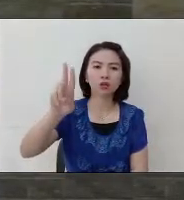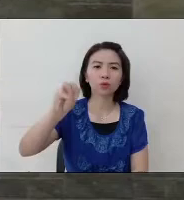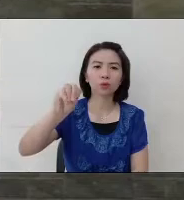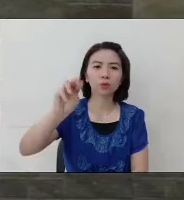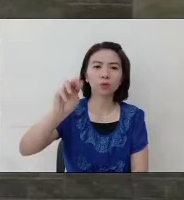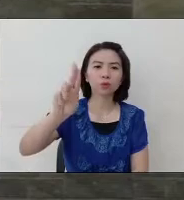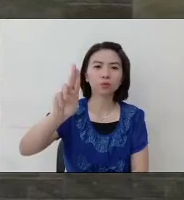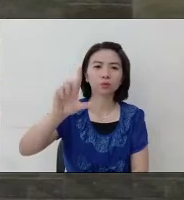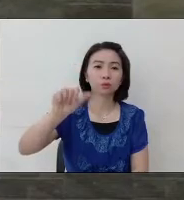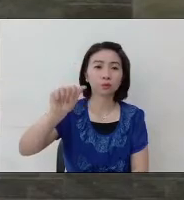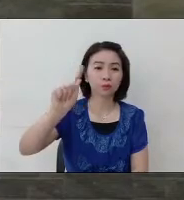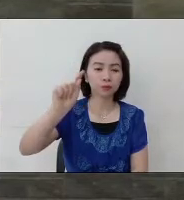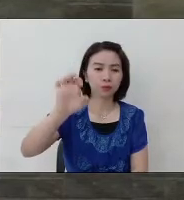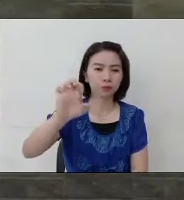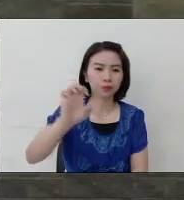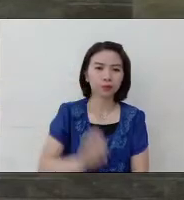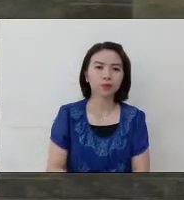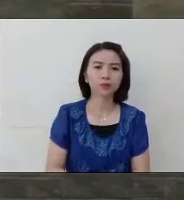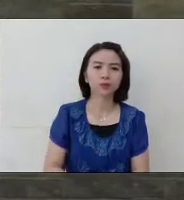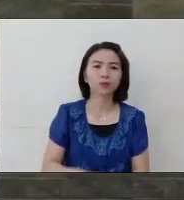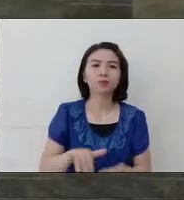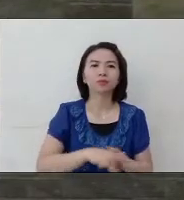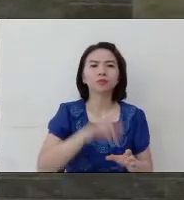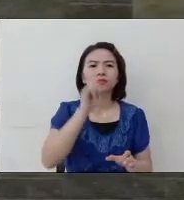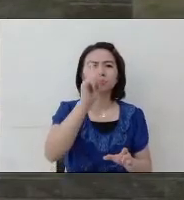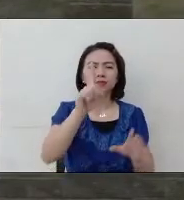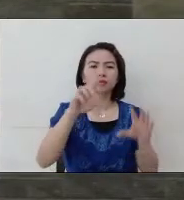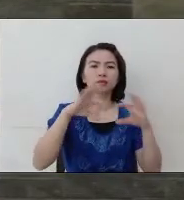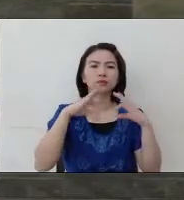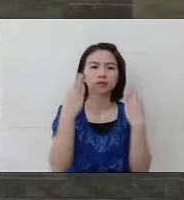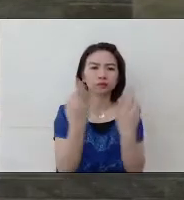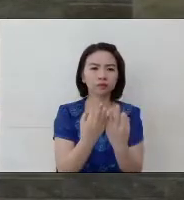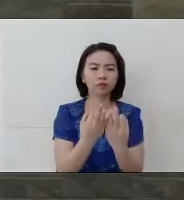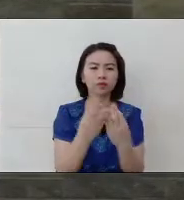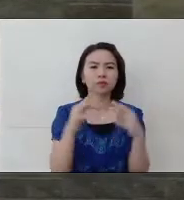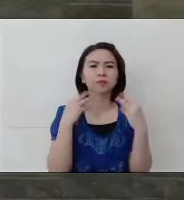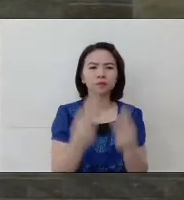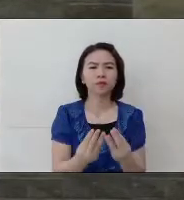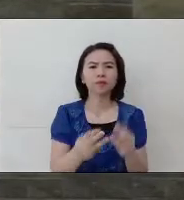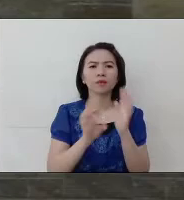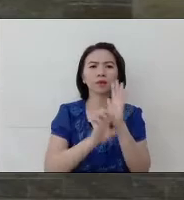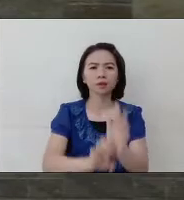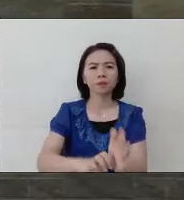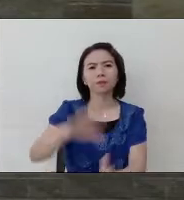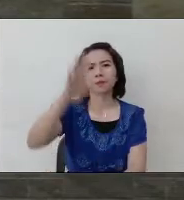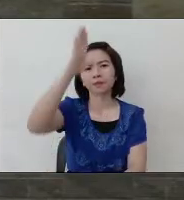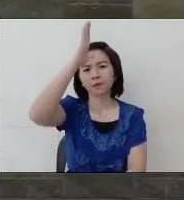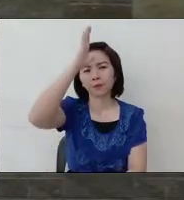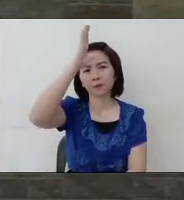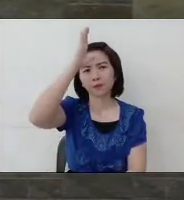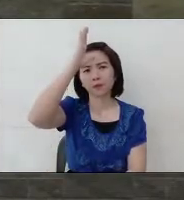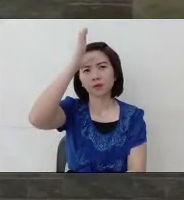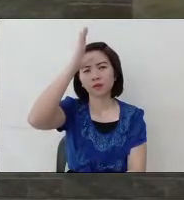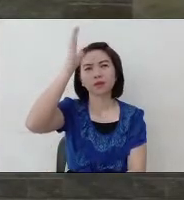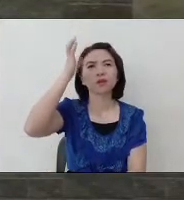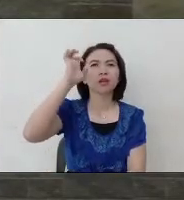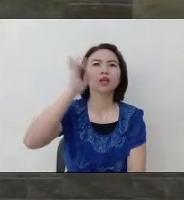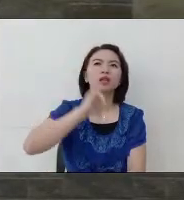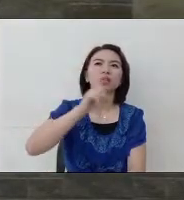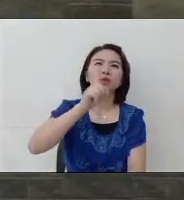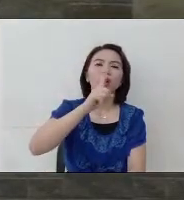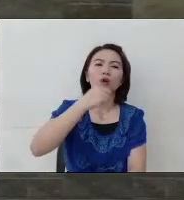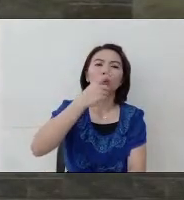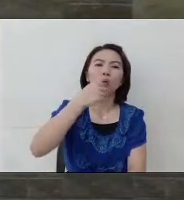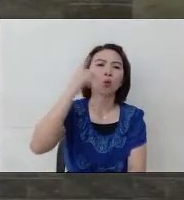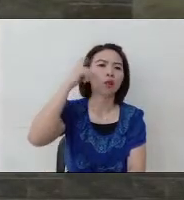Yan ang pinakamaganda. Sa loob ng pamilya, for example, yung tatay, siya yung nag-iisip, siya yung gumagawa,